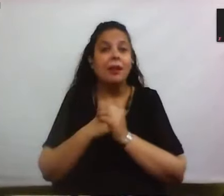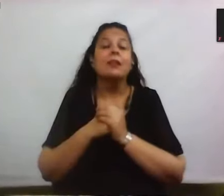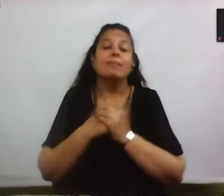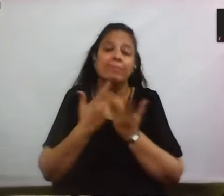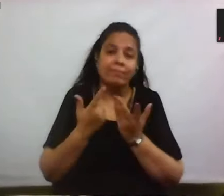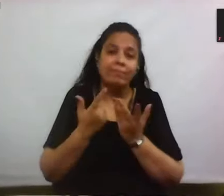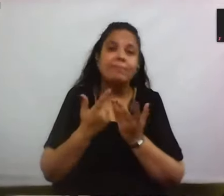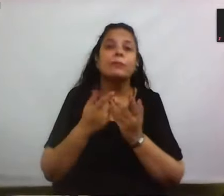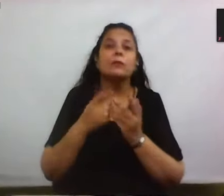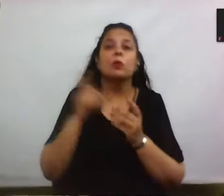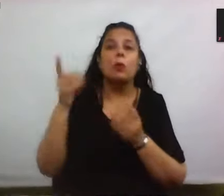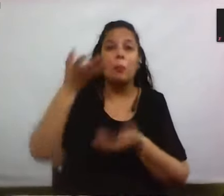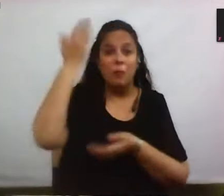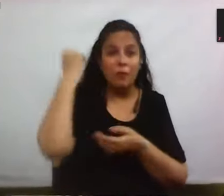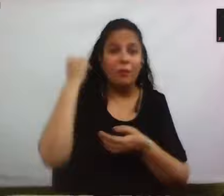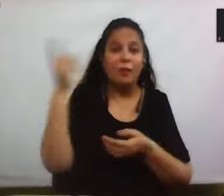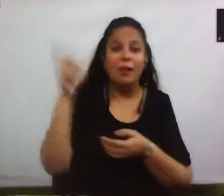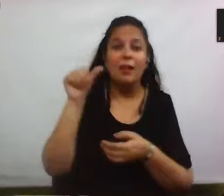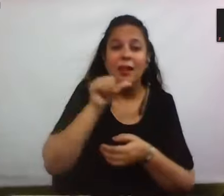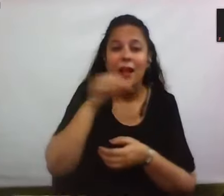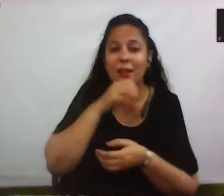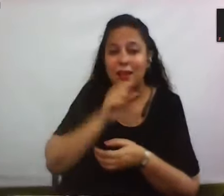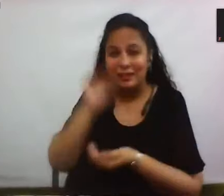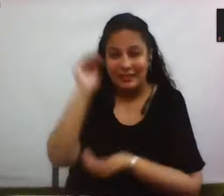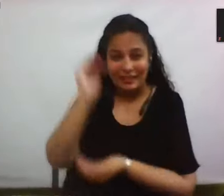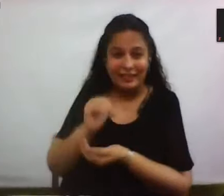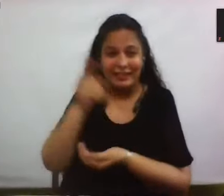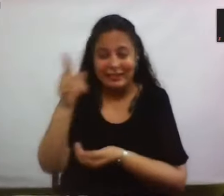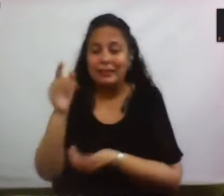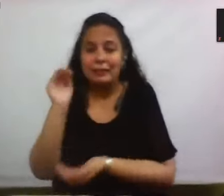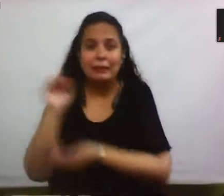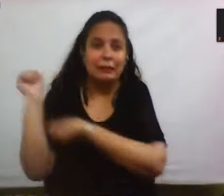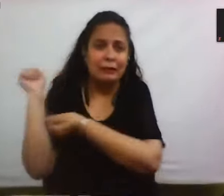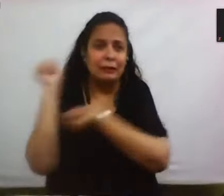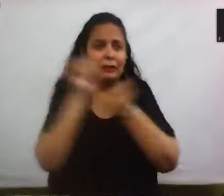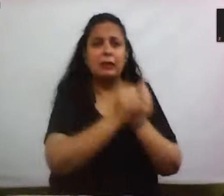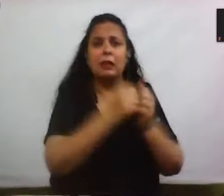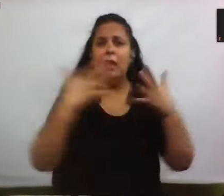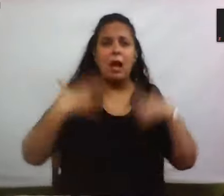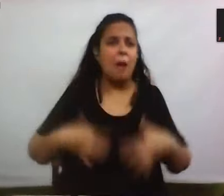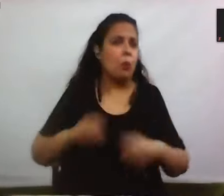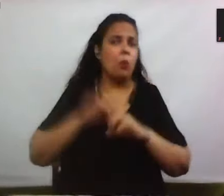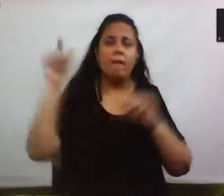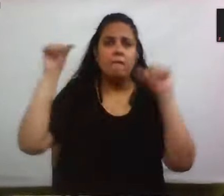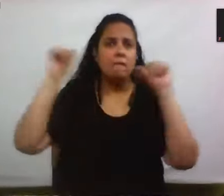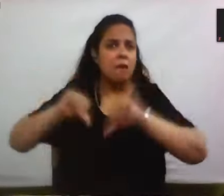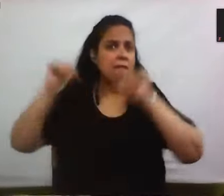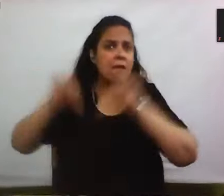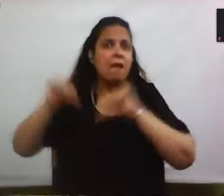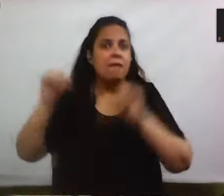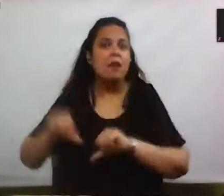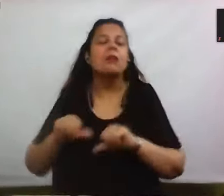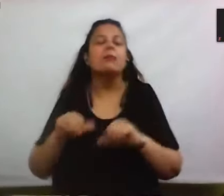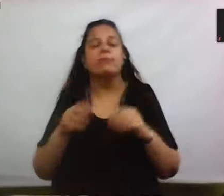सेंसरी इश्यूज है तो थेरेपिस्ट से बात करनी पड़ेगी कैसे उसको करें. अगर कोई बटन वटन